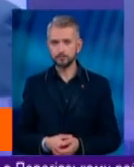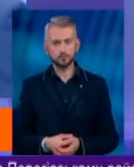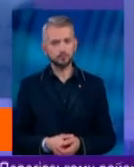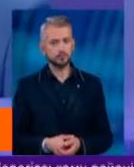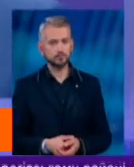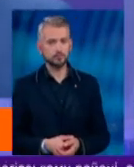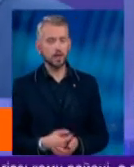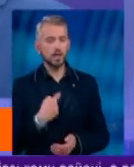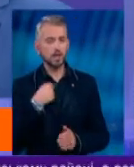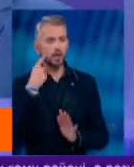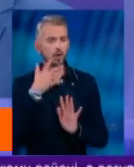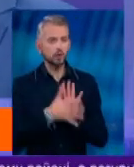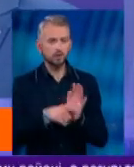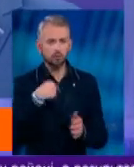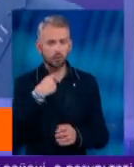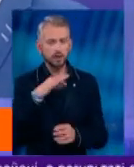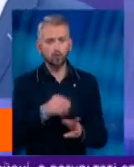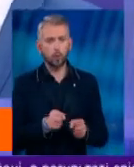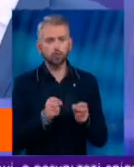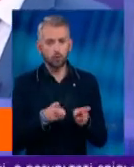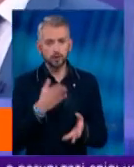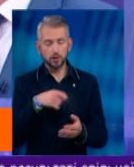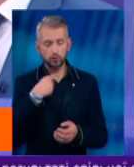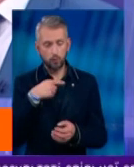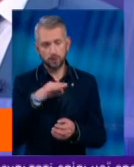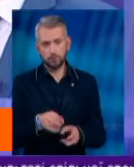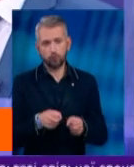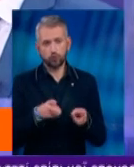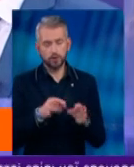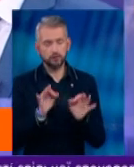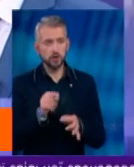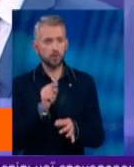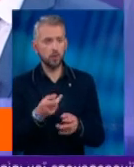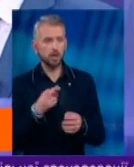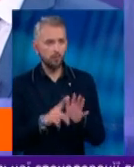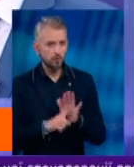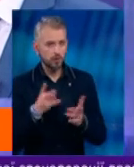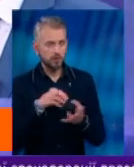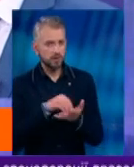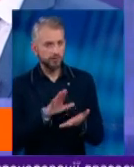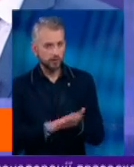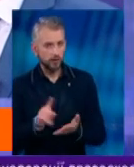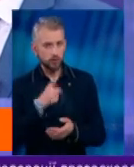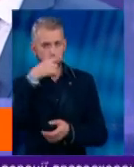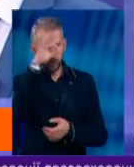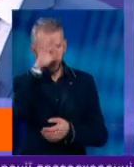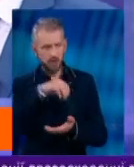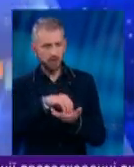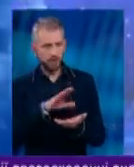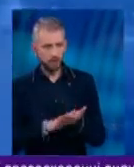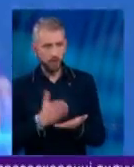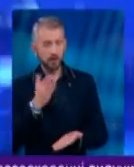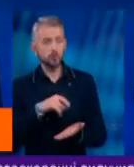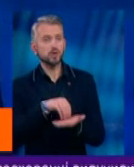Ну, я розумію, що мова йде про злочин. Якщо мова йде про злочин, то, звичайно, його треба для початку зафіксувати, щоб поліція його зафіксувала. Mm-hmm. Якщо